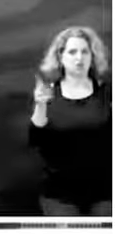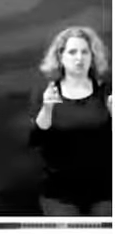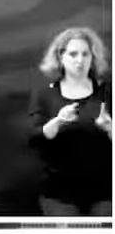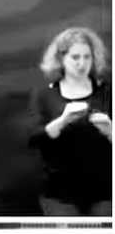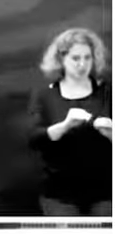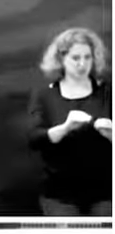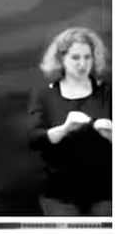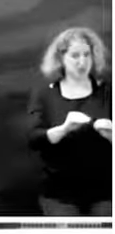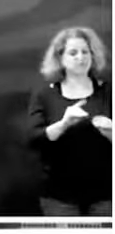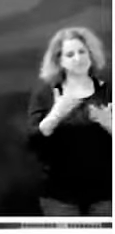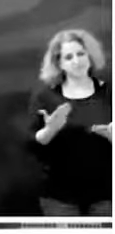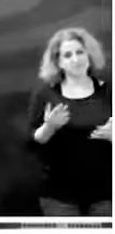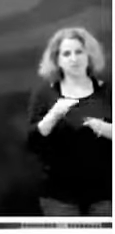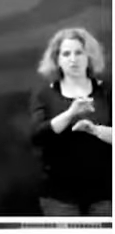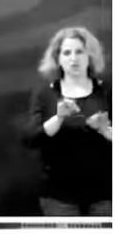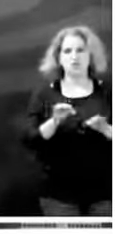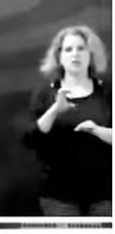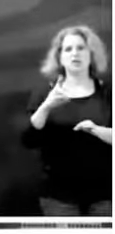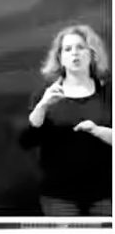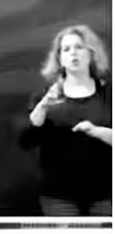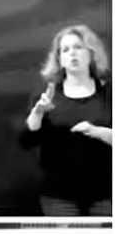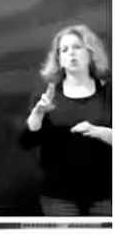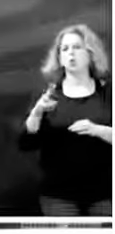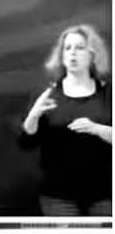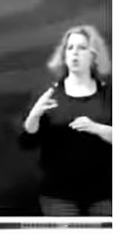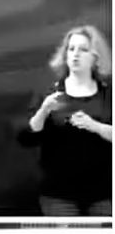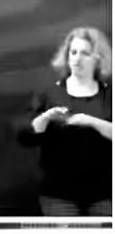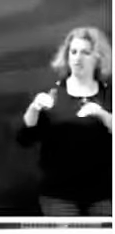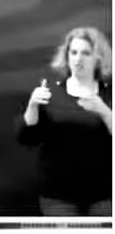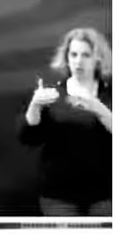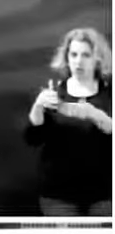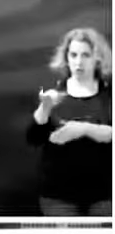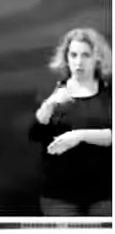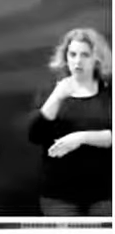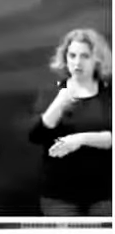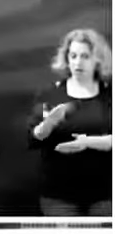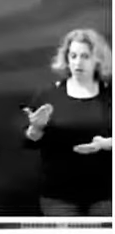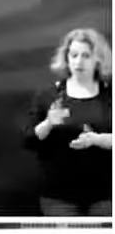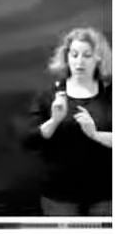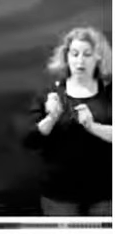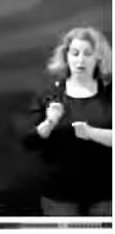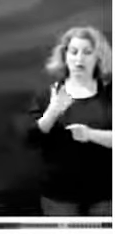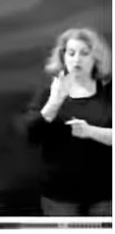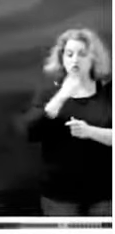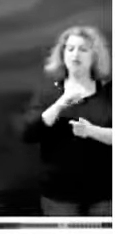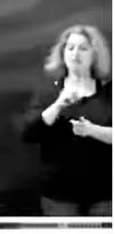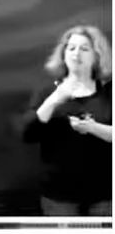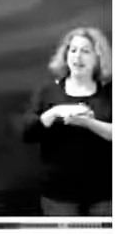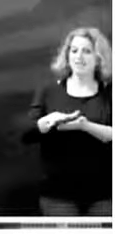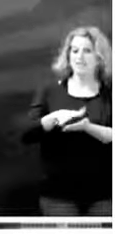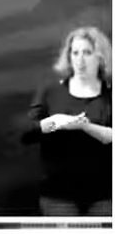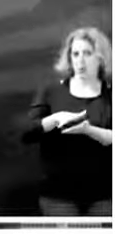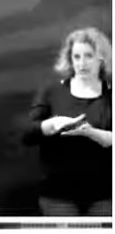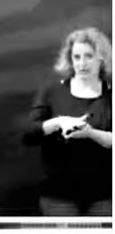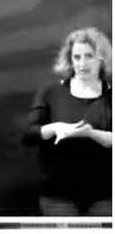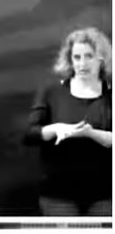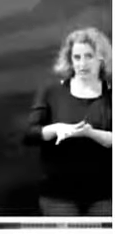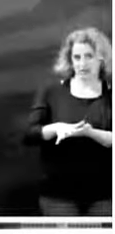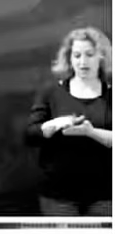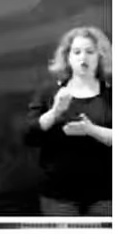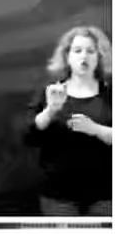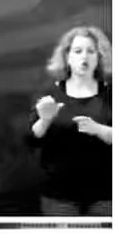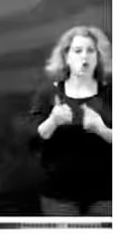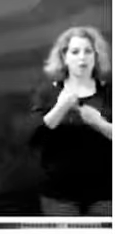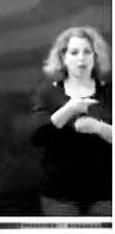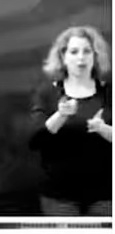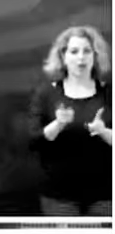ich kann für die cdu-fraktion sagen und bin auch froh dass dem antrag dazu was da entsteht dass wir das evaluieren müssen dass wir nochmal appellieren müssen dass alle